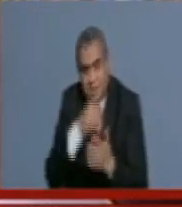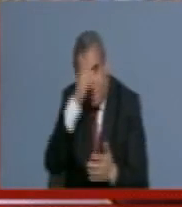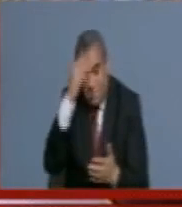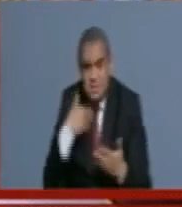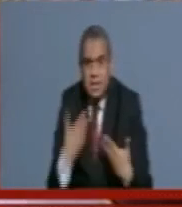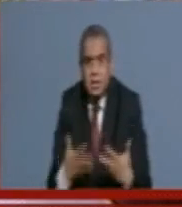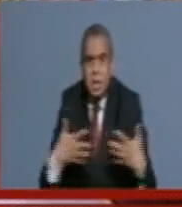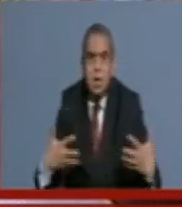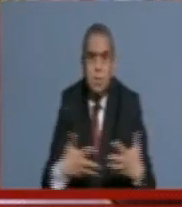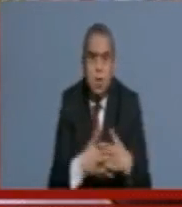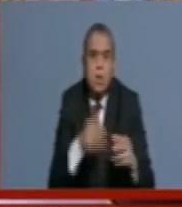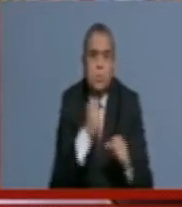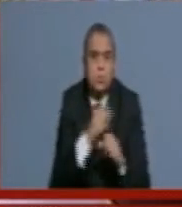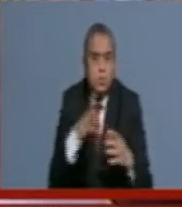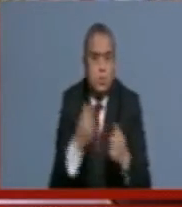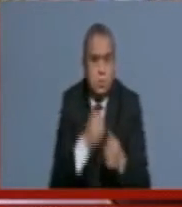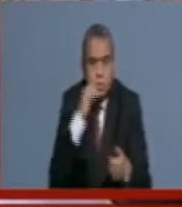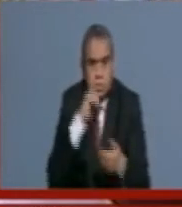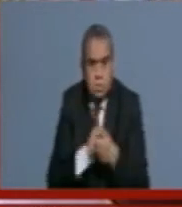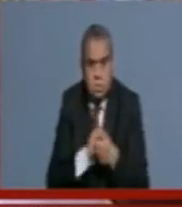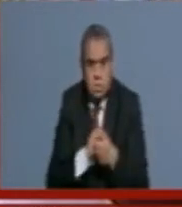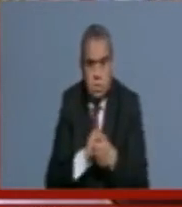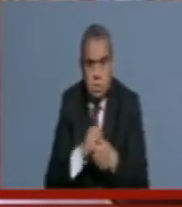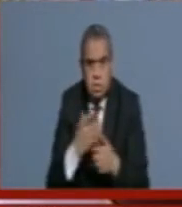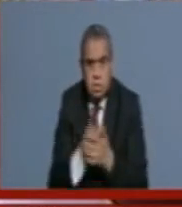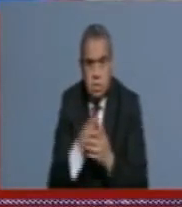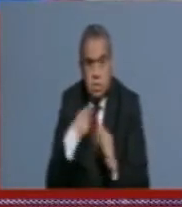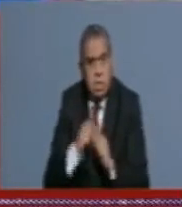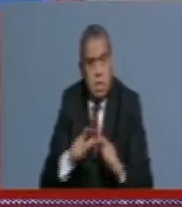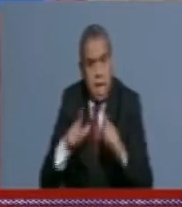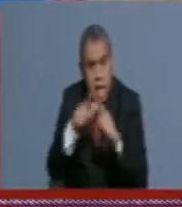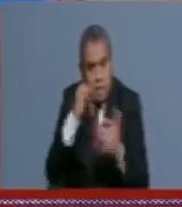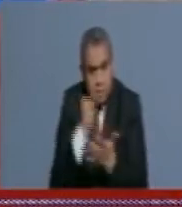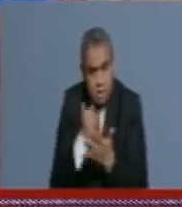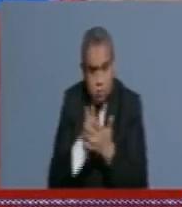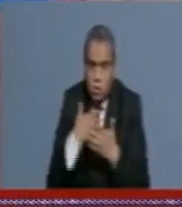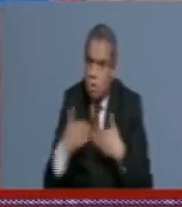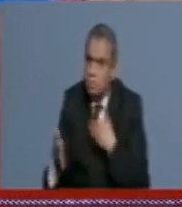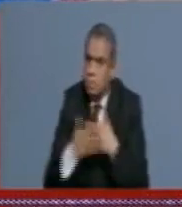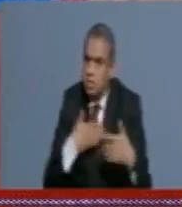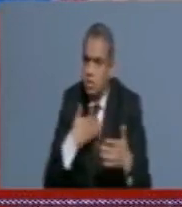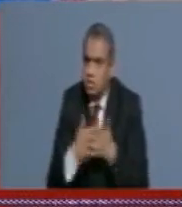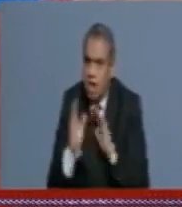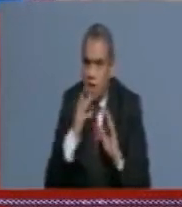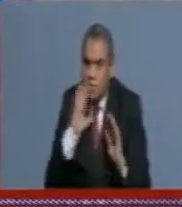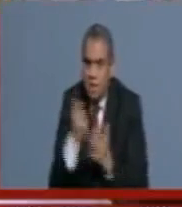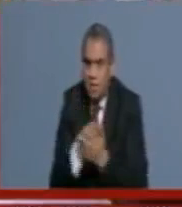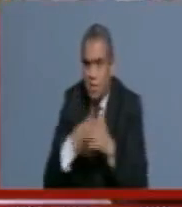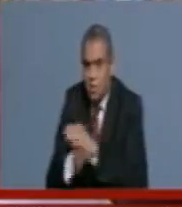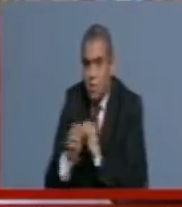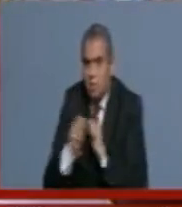مشاركه العمل، انما ده مش بتاع لوجستيات الهيئه، لوجستيات الهيئه على كل اللجان. بس.